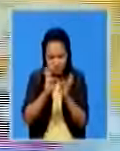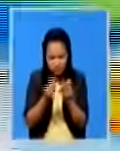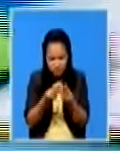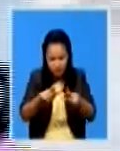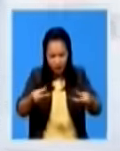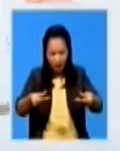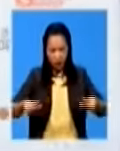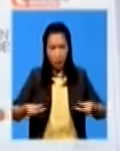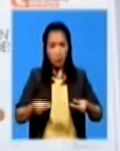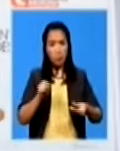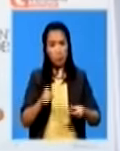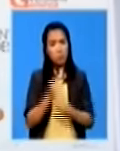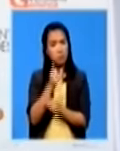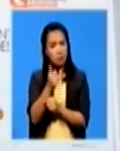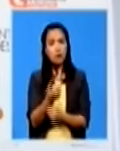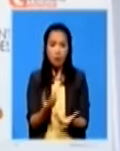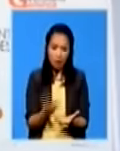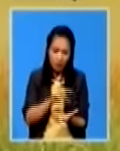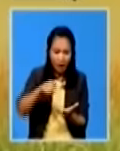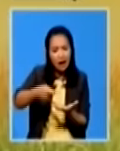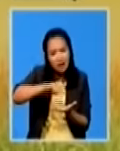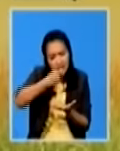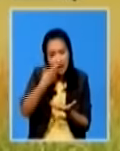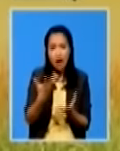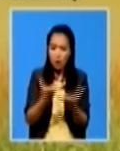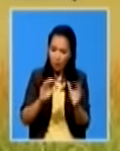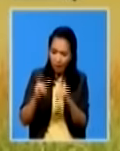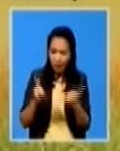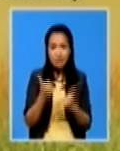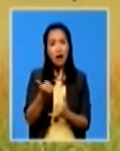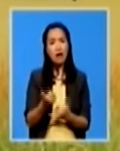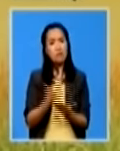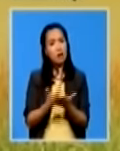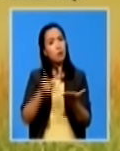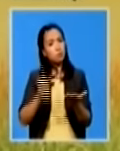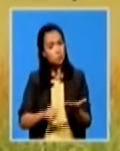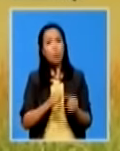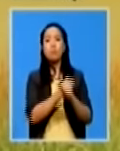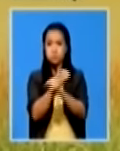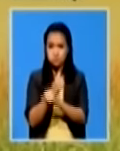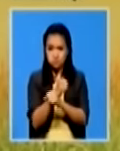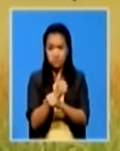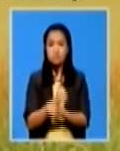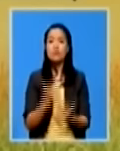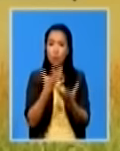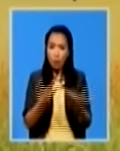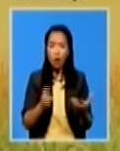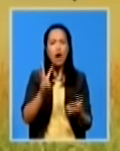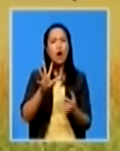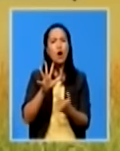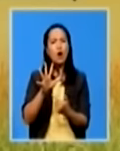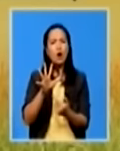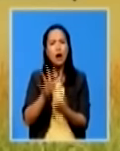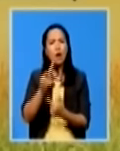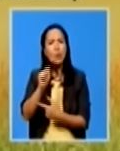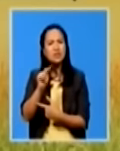กต์ใช้งานเป็นภาชนะบรรจุอาหารและของเล่นเด็กราคาถูกและปลอดภัยแล้วก็ใช้วัตถุดิบเหลือใช้ในประเท